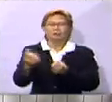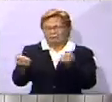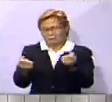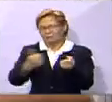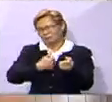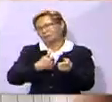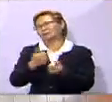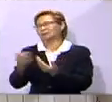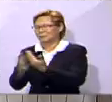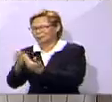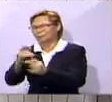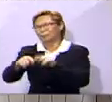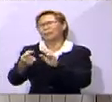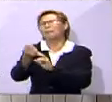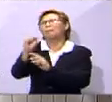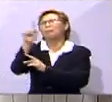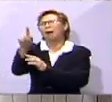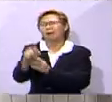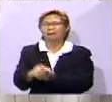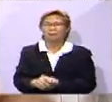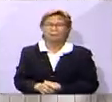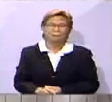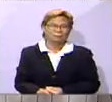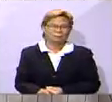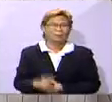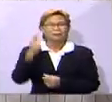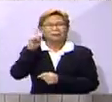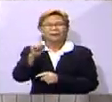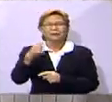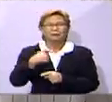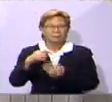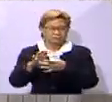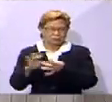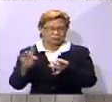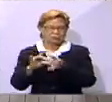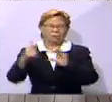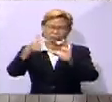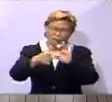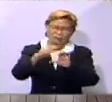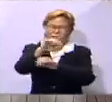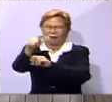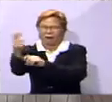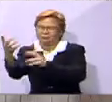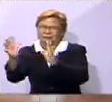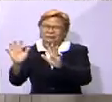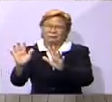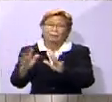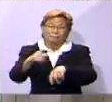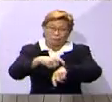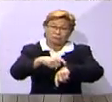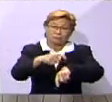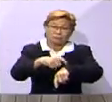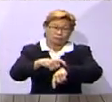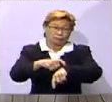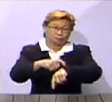persendirian. Tetapi kosnya akan meningkat. Jangan kita cerita daripada segi minyak dan sebagainya. Masa yang